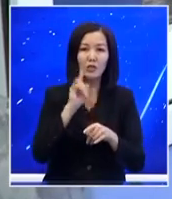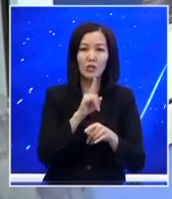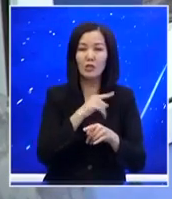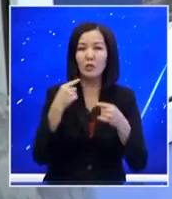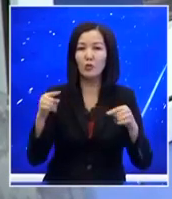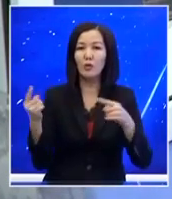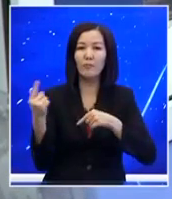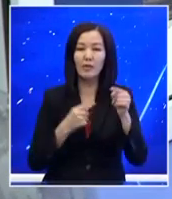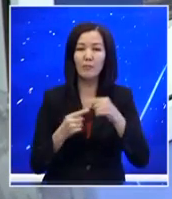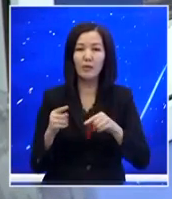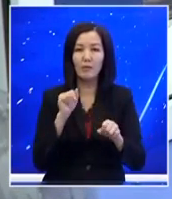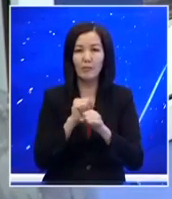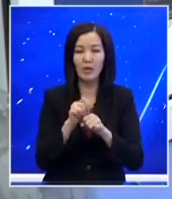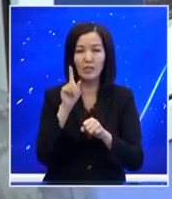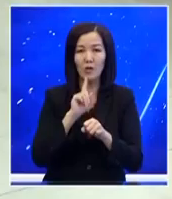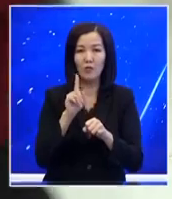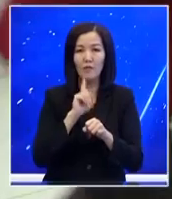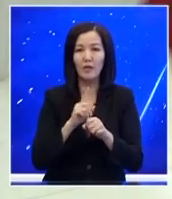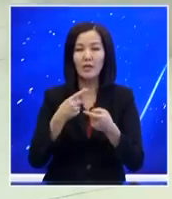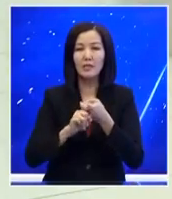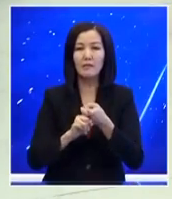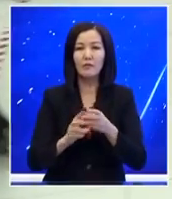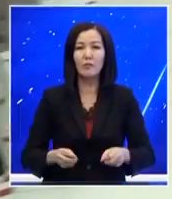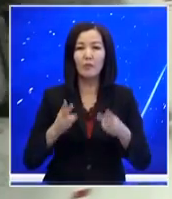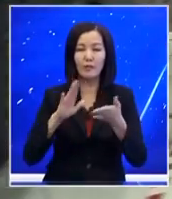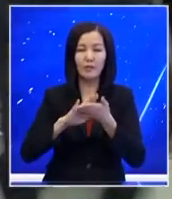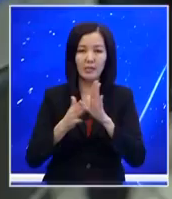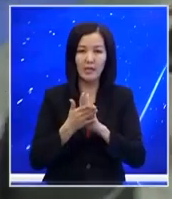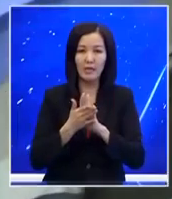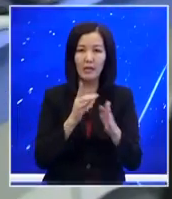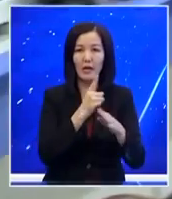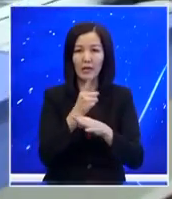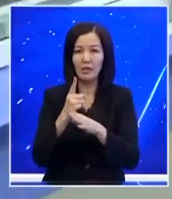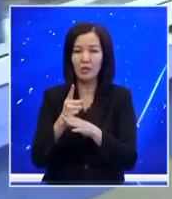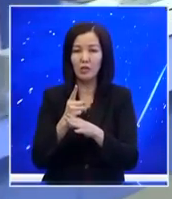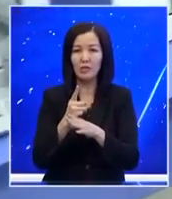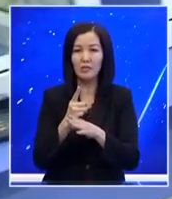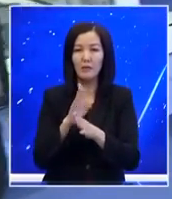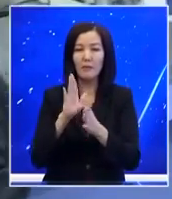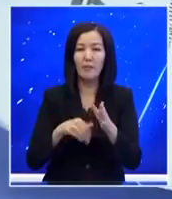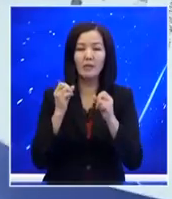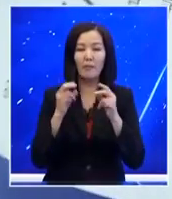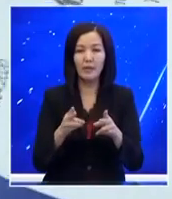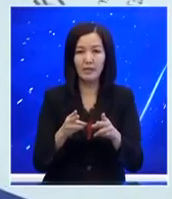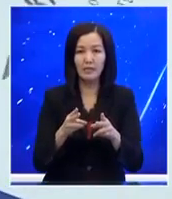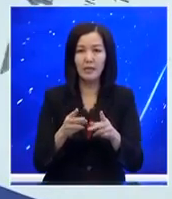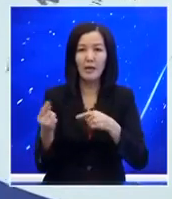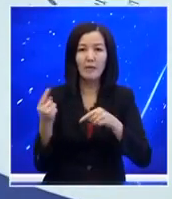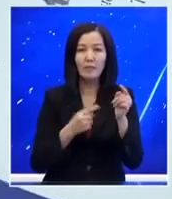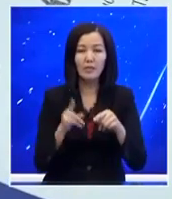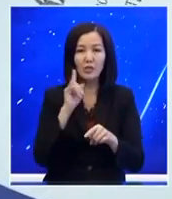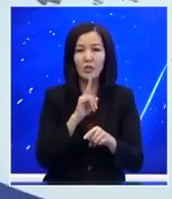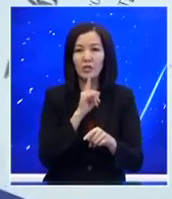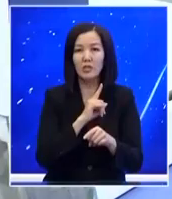других предпринимателей области, приостановлен в связи с введенным в регионе ограничительным режимом безопасности. Однако бизнес-вумен не только